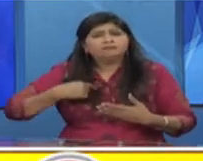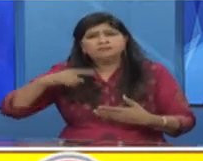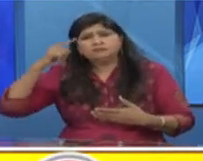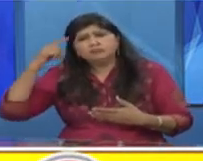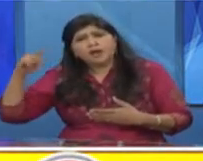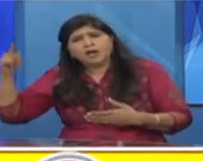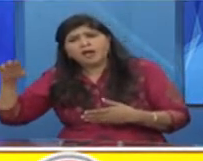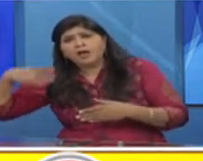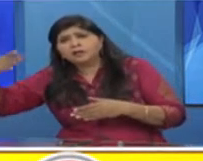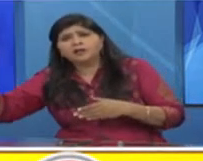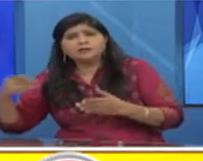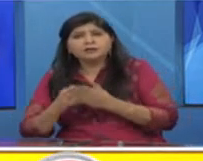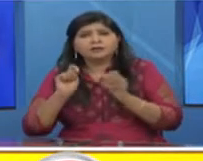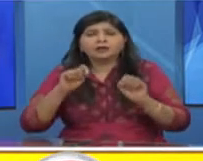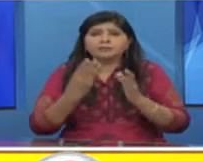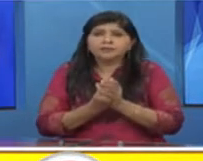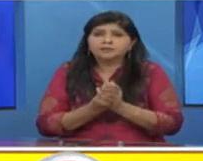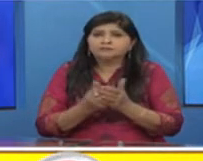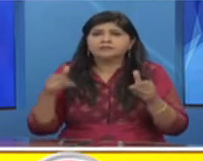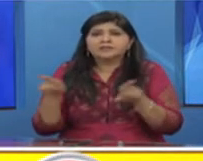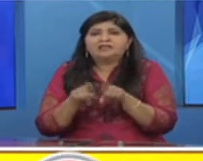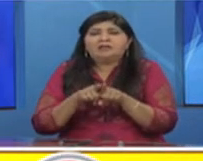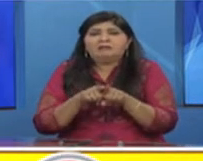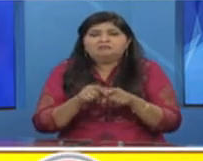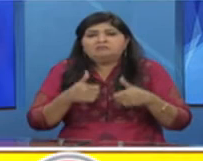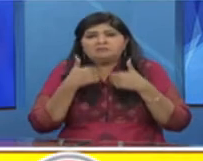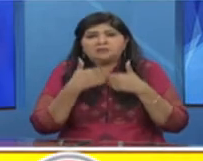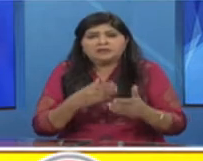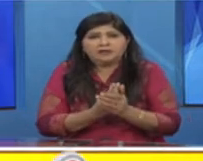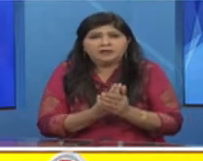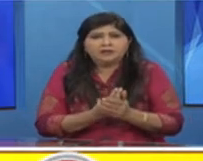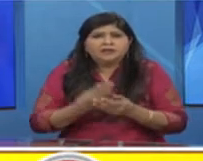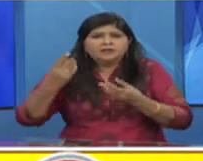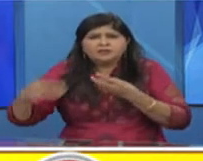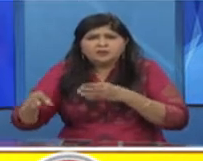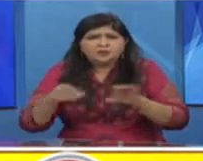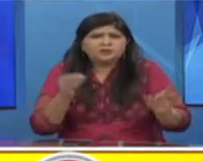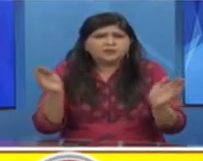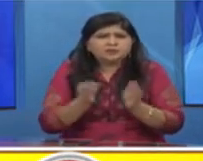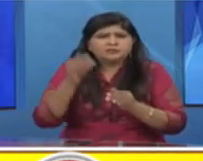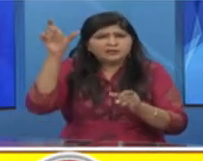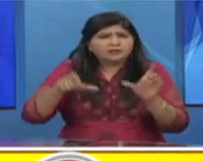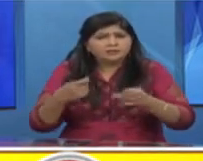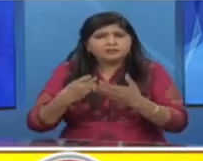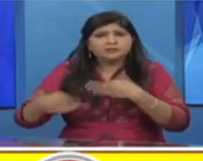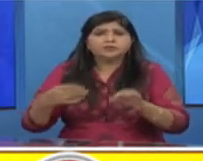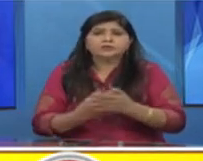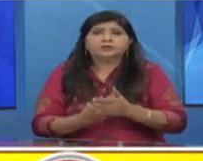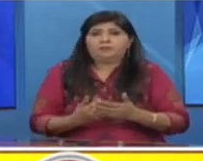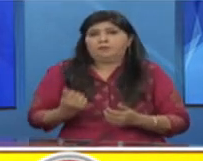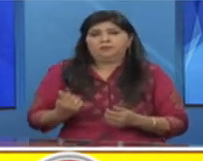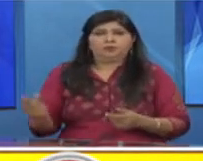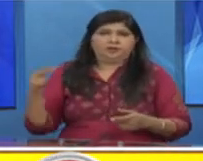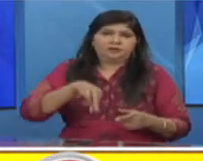की कोई कीमत नहीं हो सकती। वे छुआछूत जैसी सामाजिक बुराई के खिलाफ मजबूती